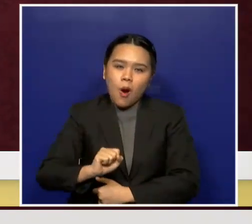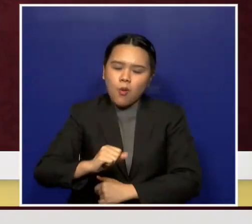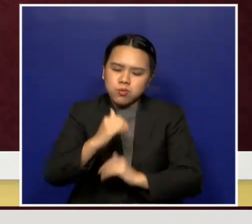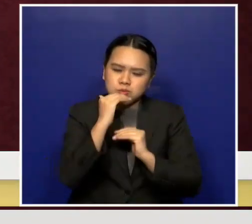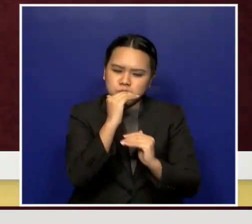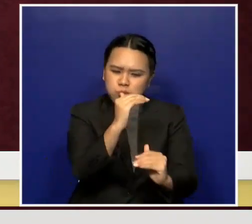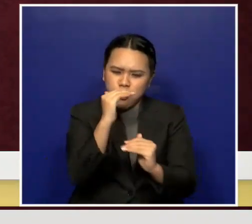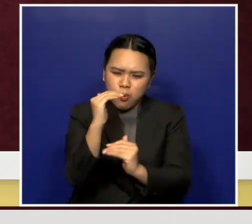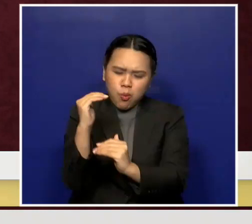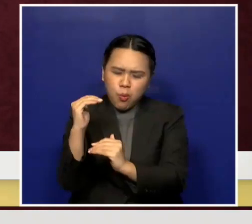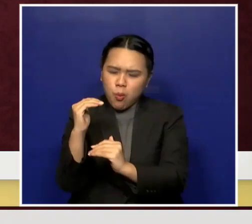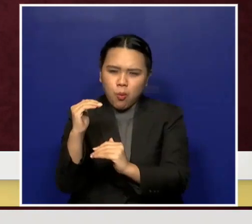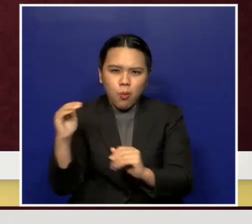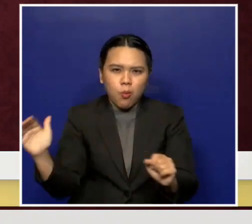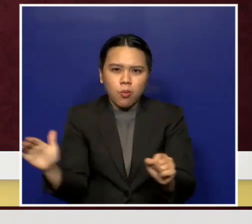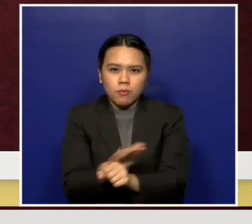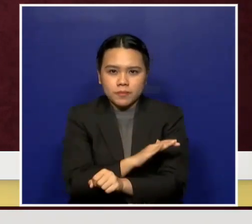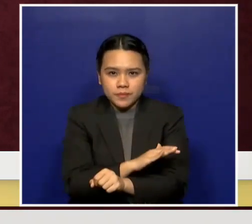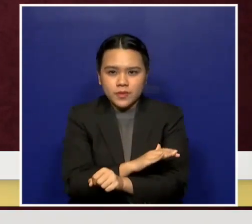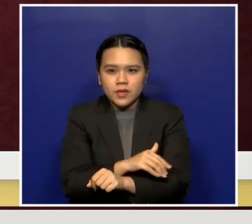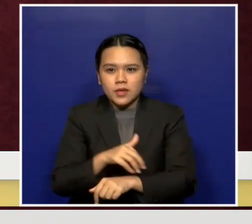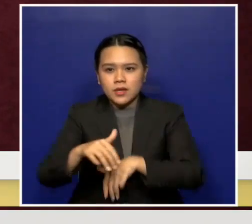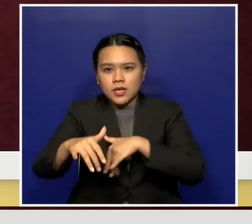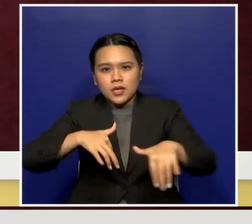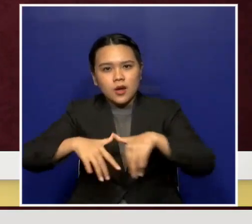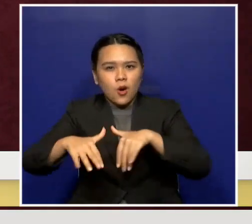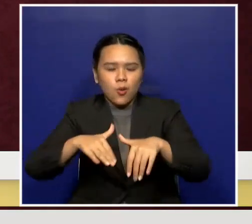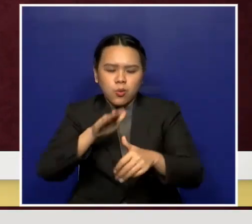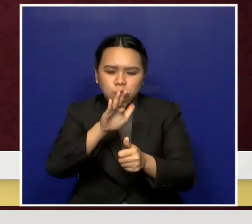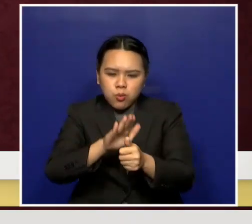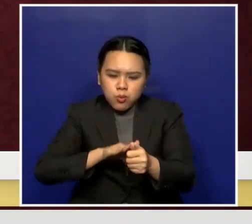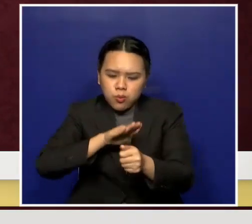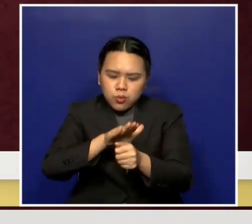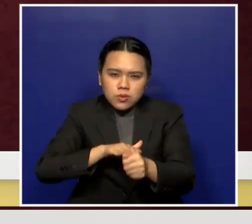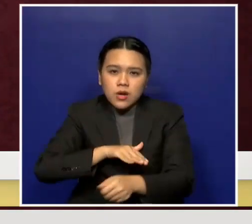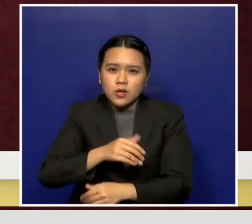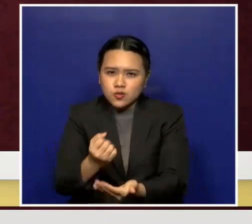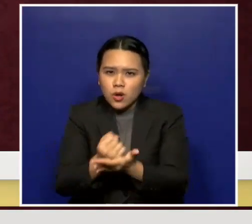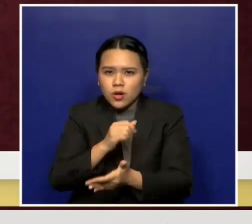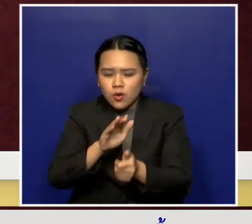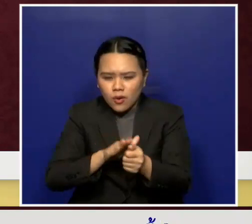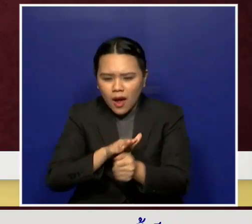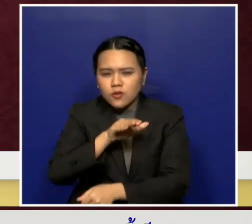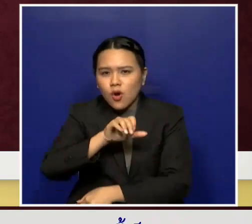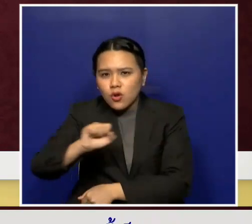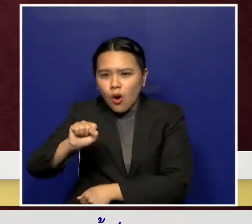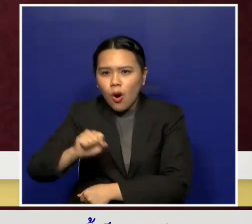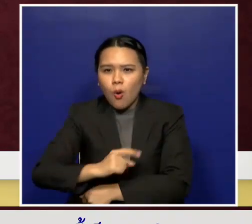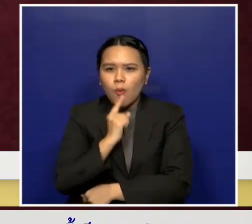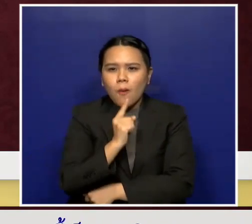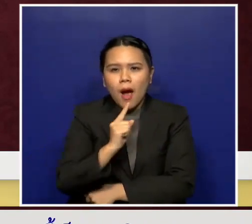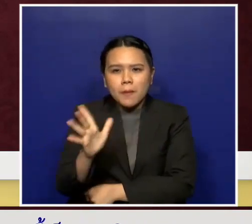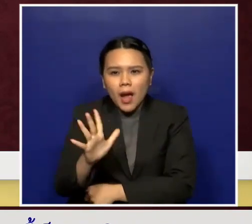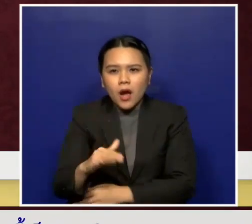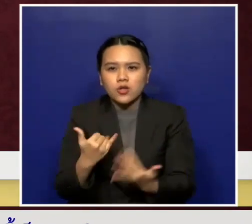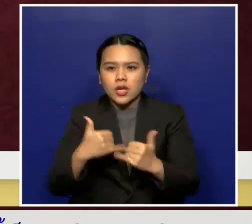เหลือเกินพี่น้องประชาชนเอ้ยสงสารสสธนาอย่าไปกล่าวหาเขาเลยแน่จริงให้อำนาจ